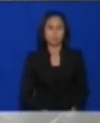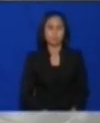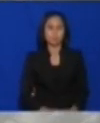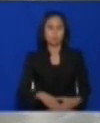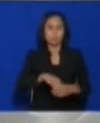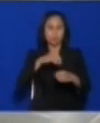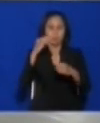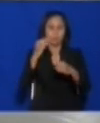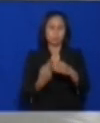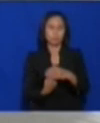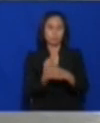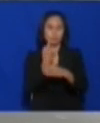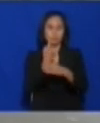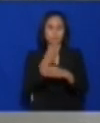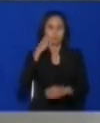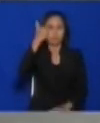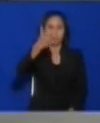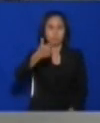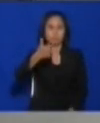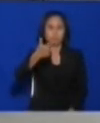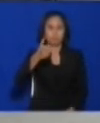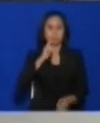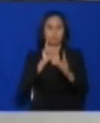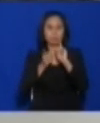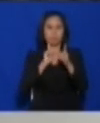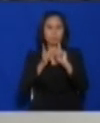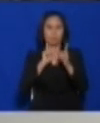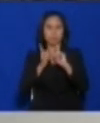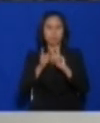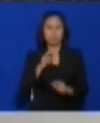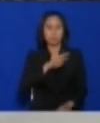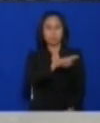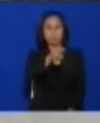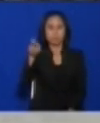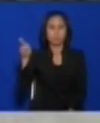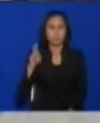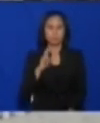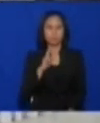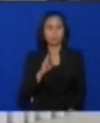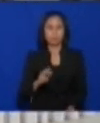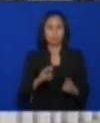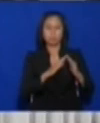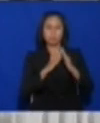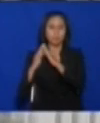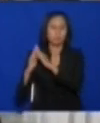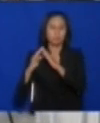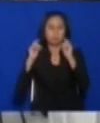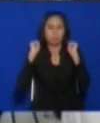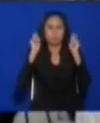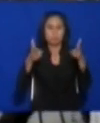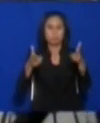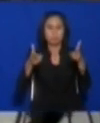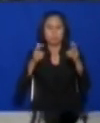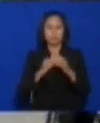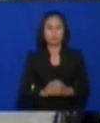visi-misinya kepada masyarakat kota Tegal bahwa anda memiliki program yang bagus untuk Tegal